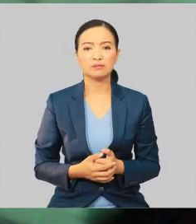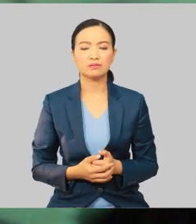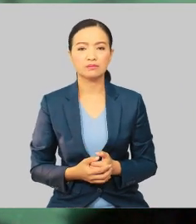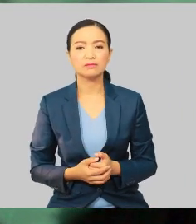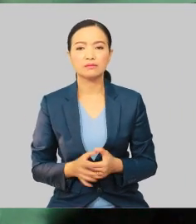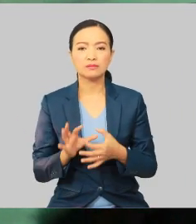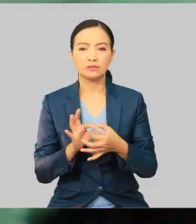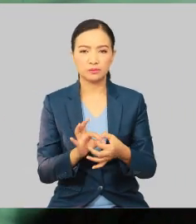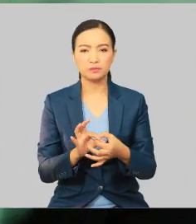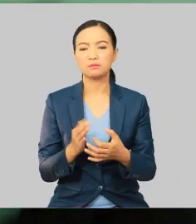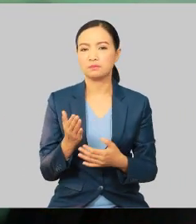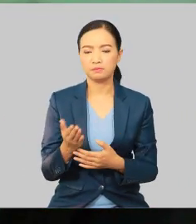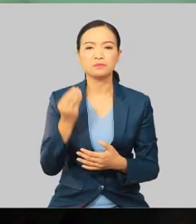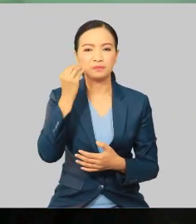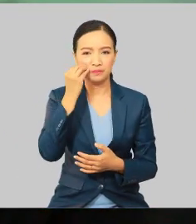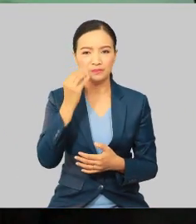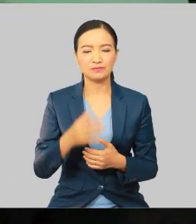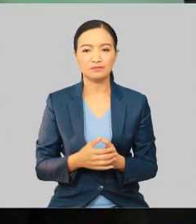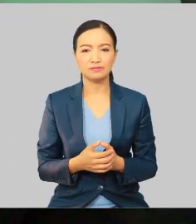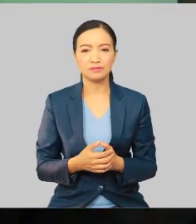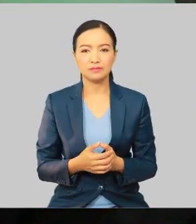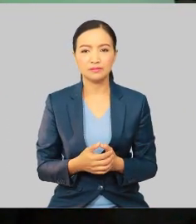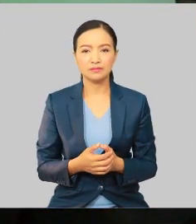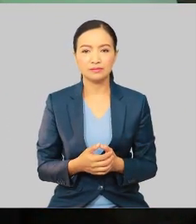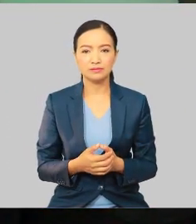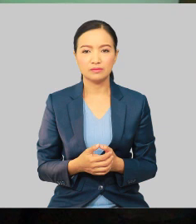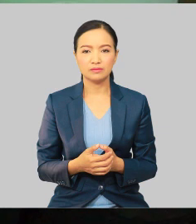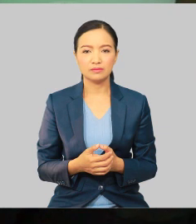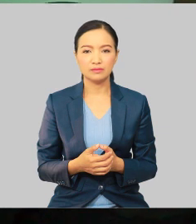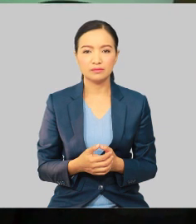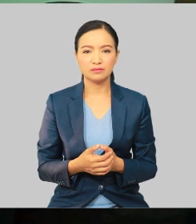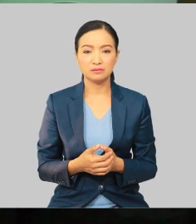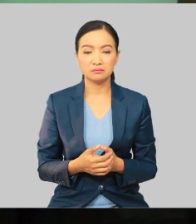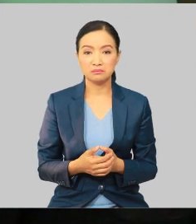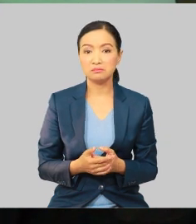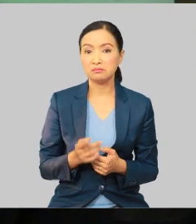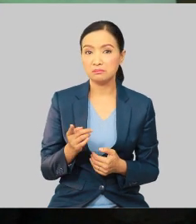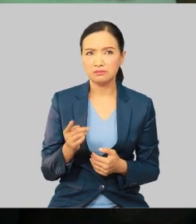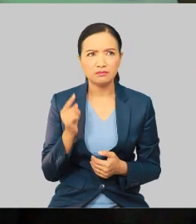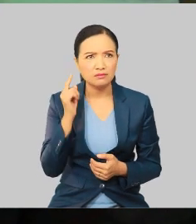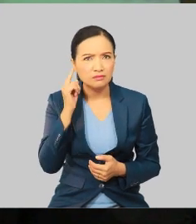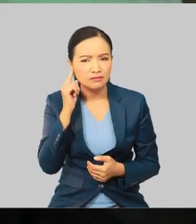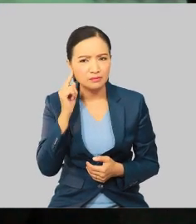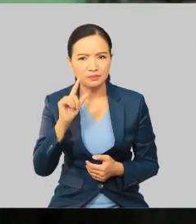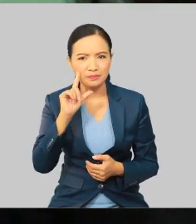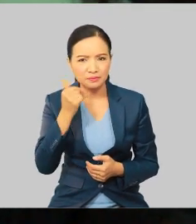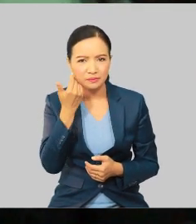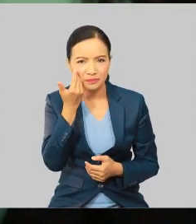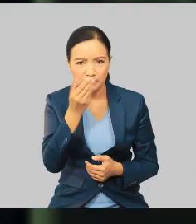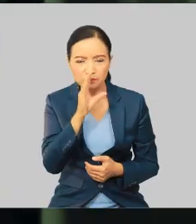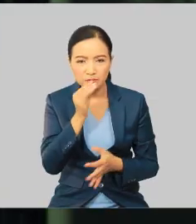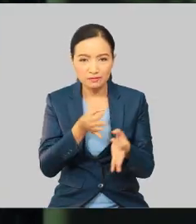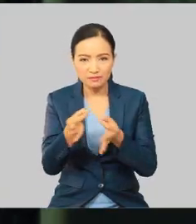ความสุขเกี่ยวกับที่บ้าน อ๋อ ดอกมะลินี่แม่เริ่มดีไว้ตั้งแต่ไหน เสียงคุณแม่น